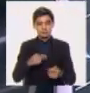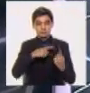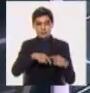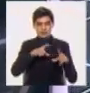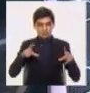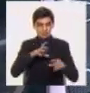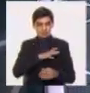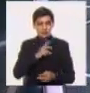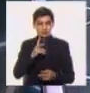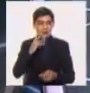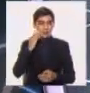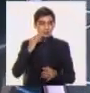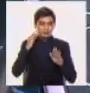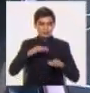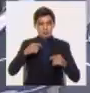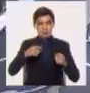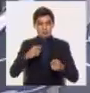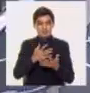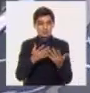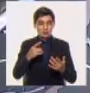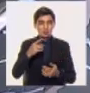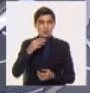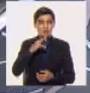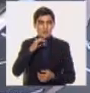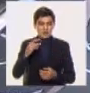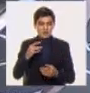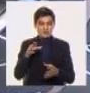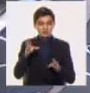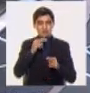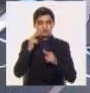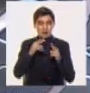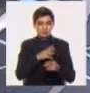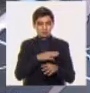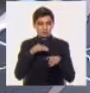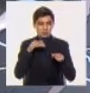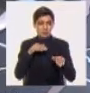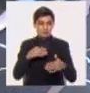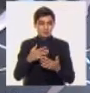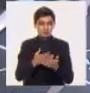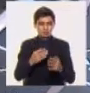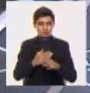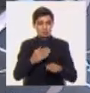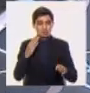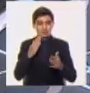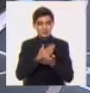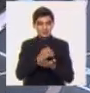Предприниматели, которые снабжают Алматы продовольственными товарами, пожаловались на километровые пробки при